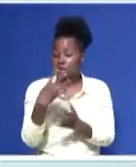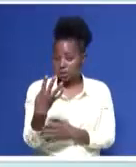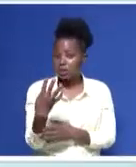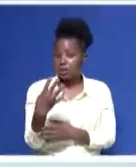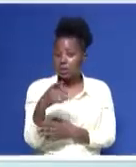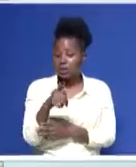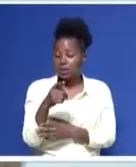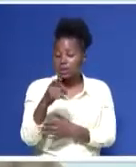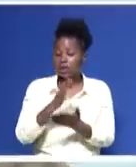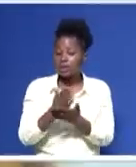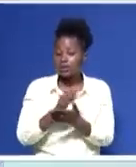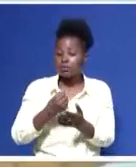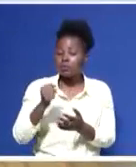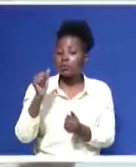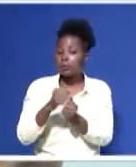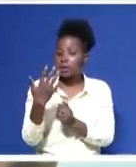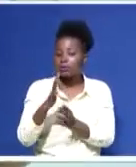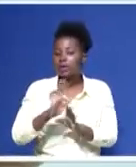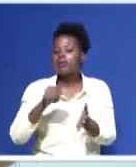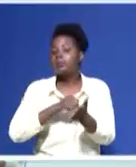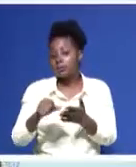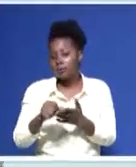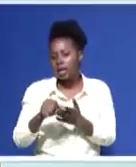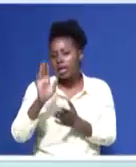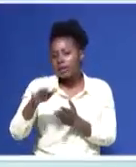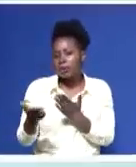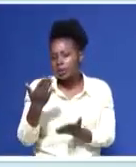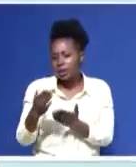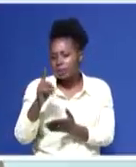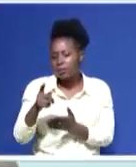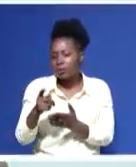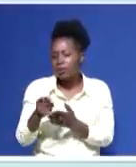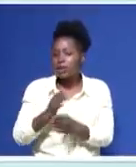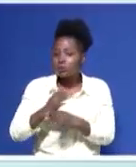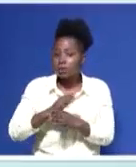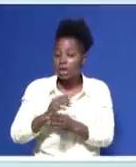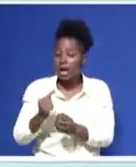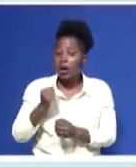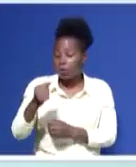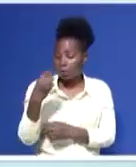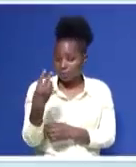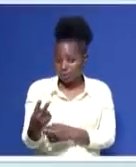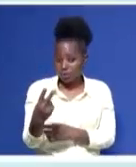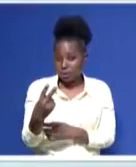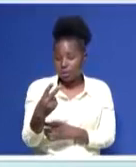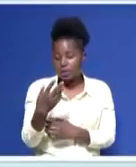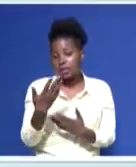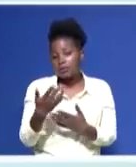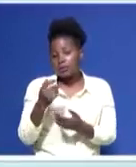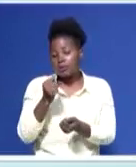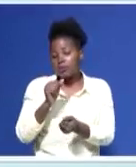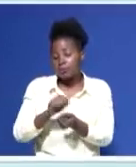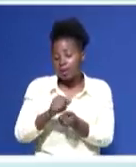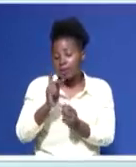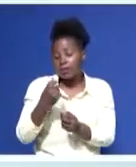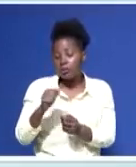bilioni 13.3 zimekwisha lipwa. Kuna kiasi kilichosalia kinacholipwa katika awamu ya pili ya books and stationaries cha bilioni